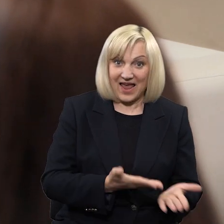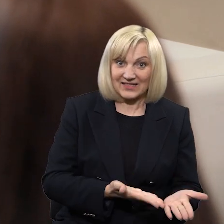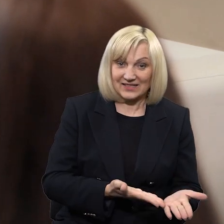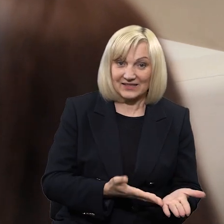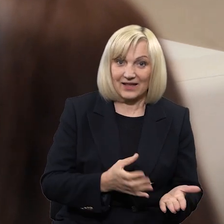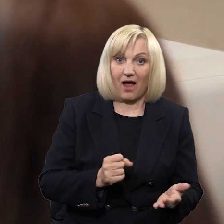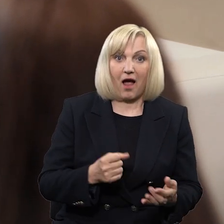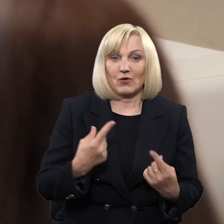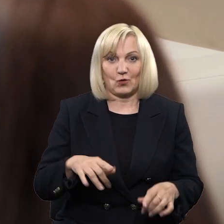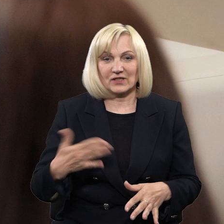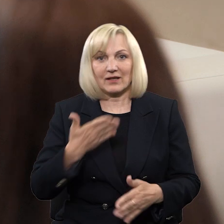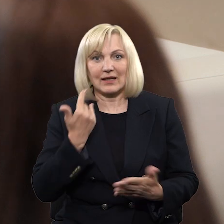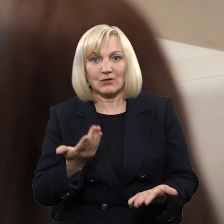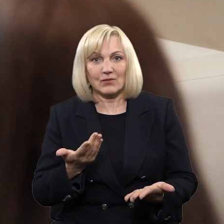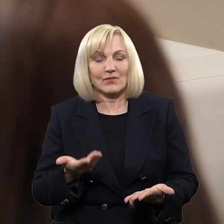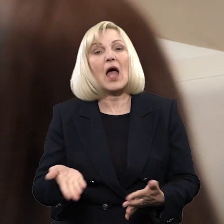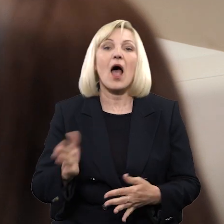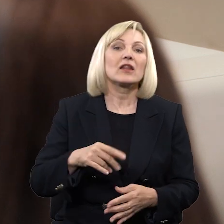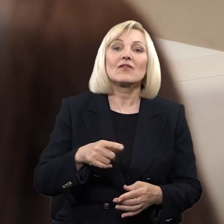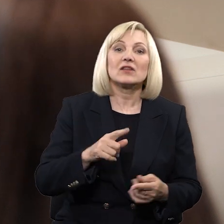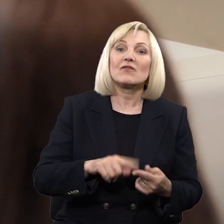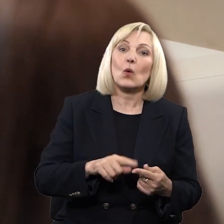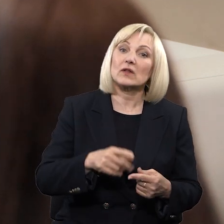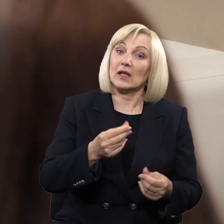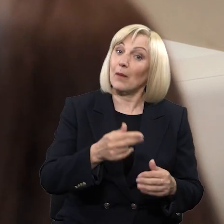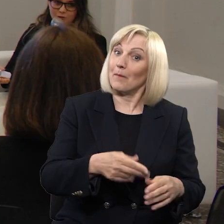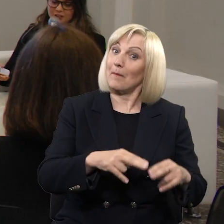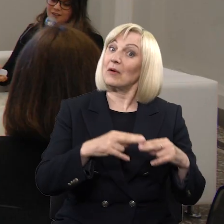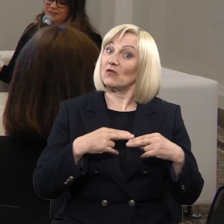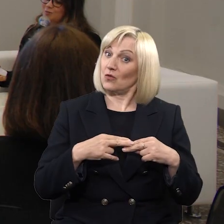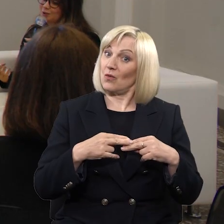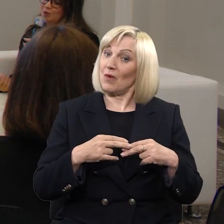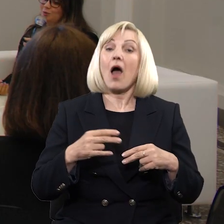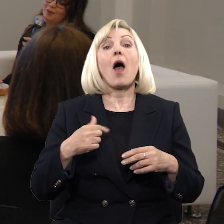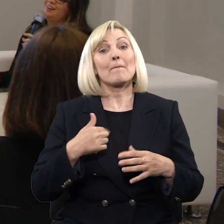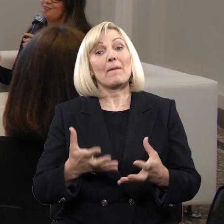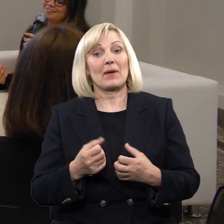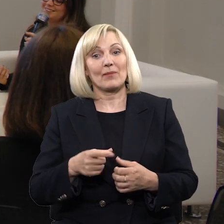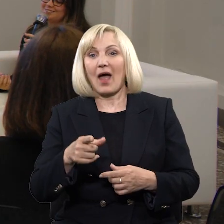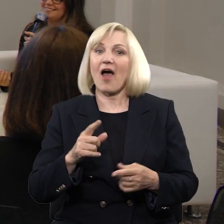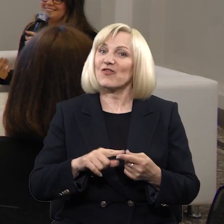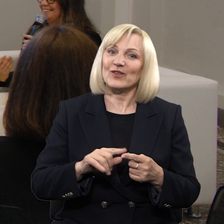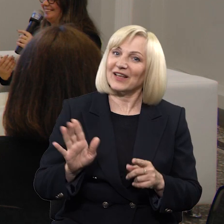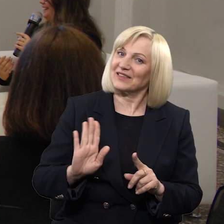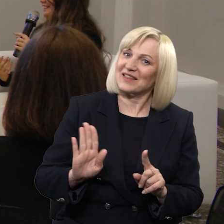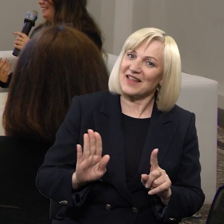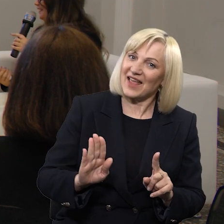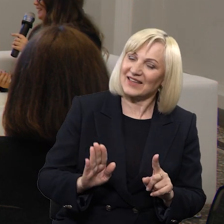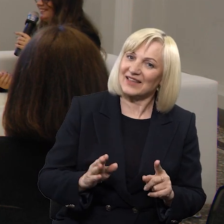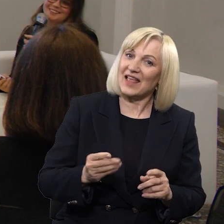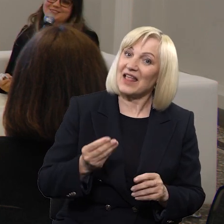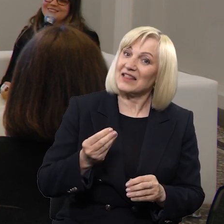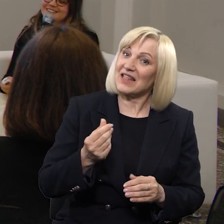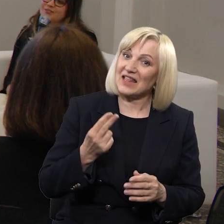как есть а вроде как их нет они говорят Давайте ВКонтакте нам реальные деньги переведет тогда мы их примем ВКонтакте говорит нет